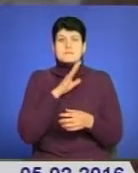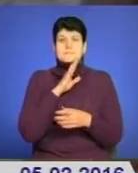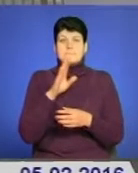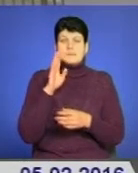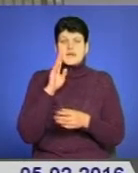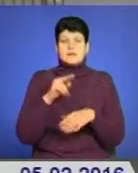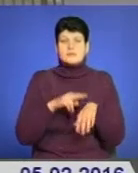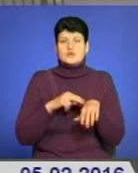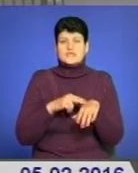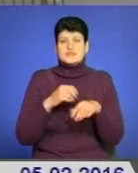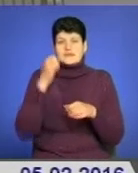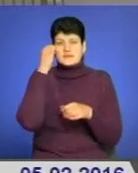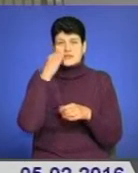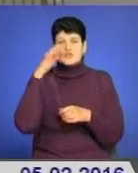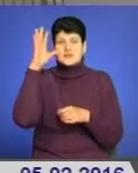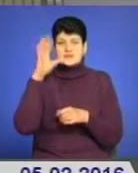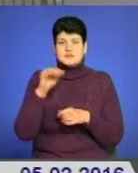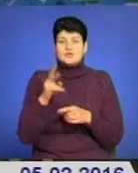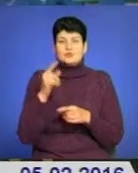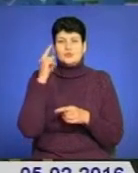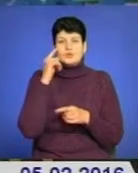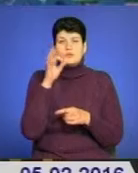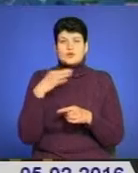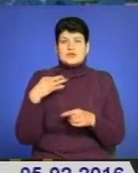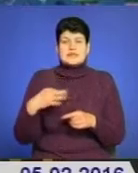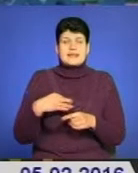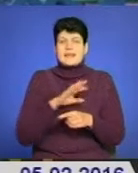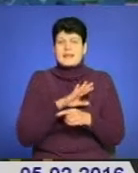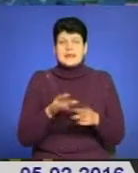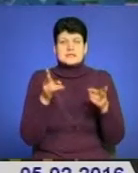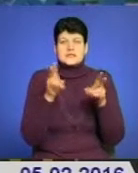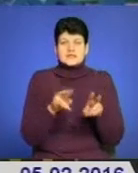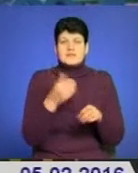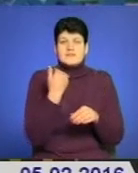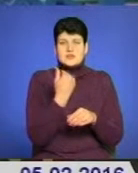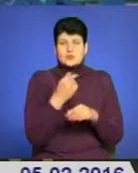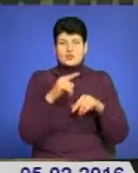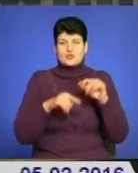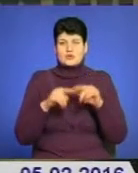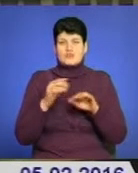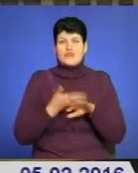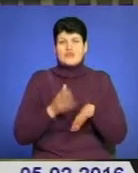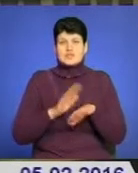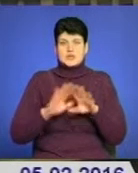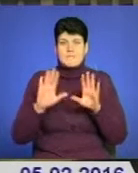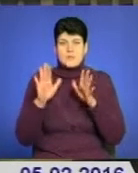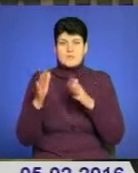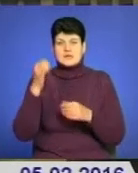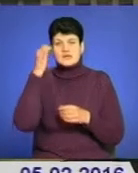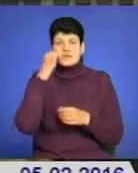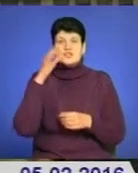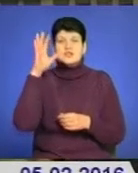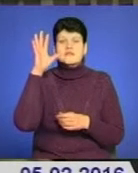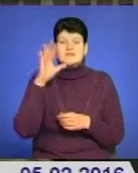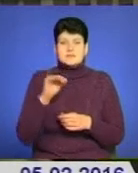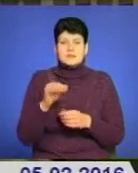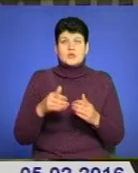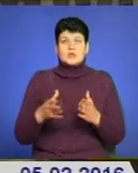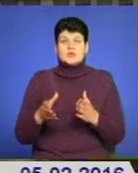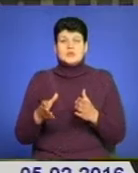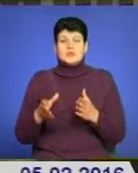поліцейського щиро вдячна всім, хто подбав про її сина, не залишив їхню родину у важкі моменти. Я вдячна всім, хто приклав до